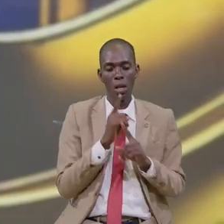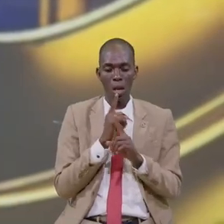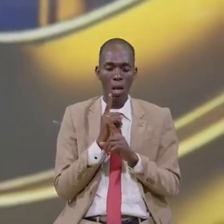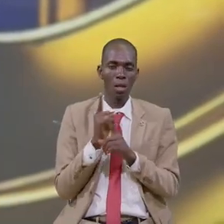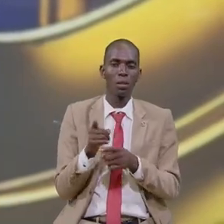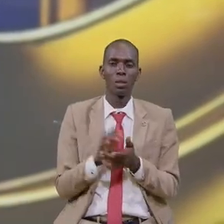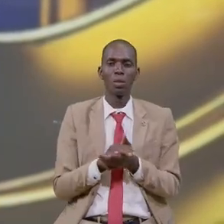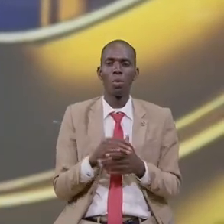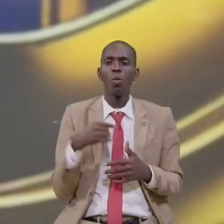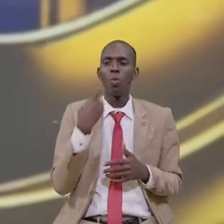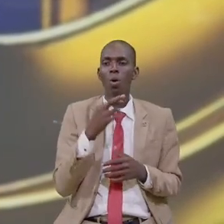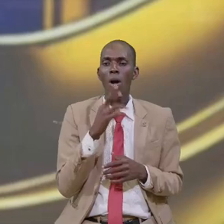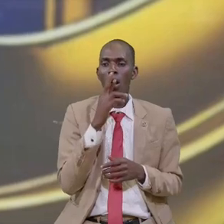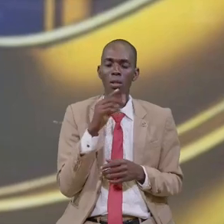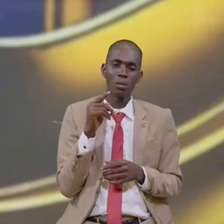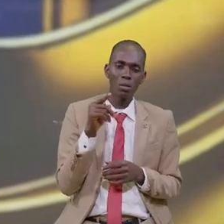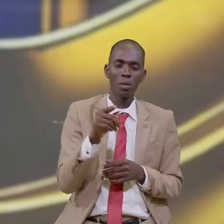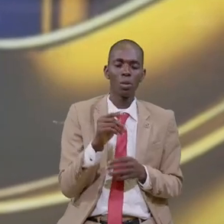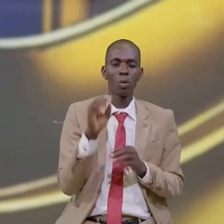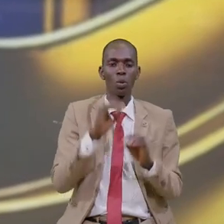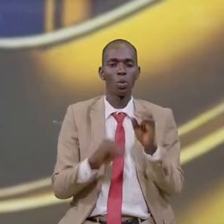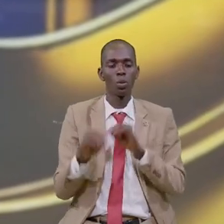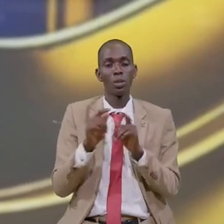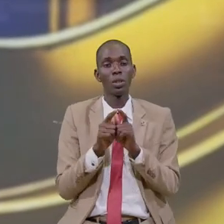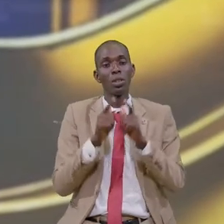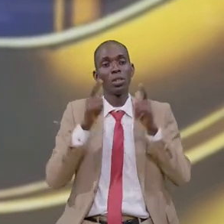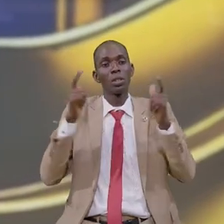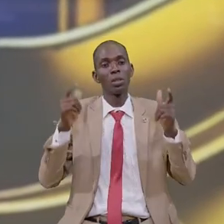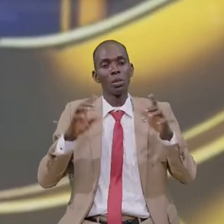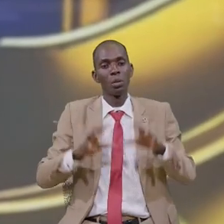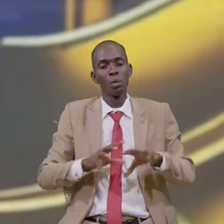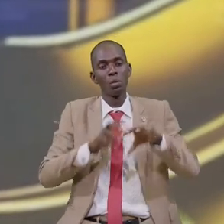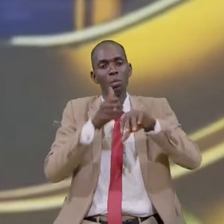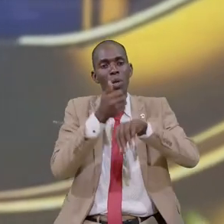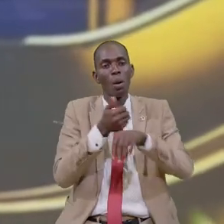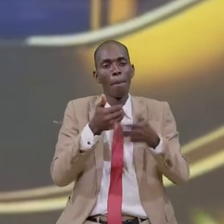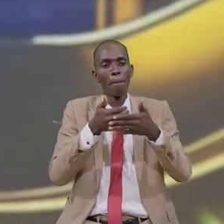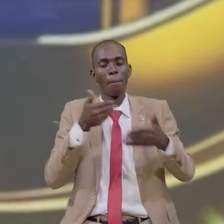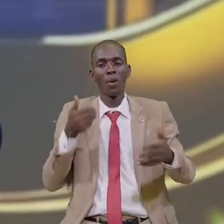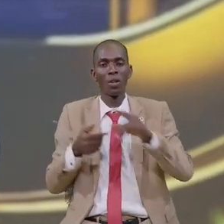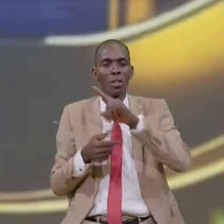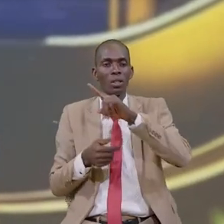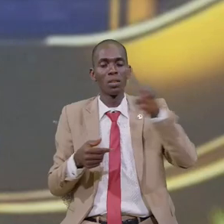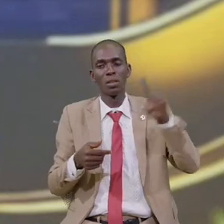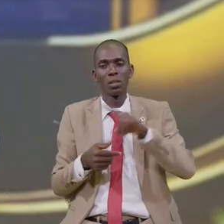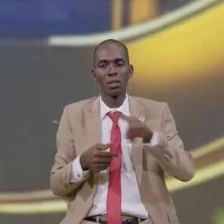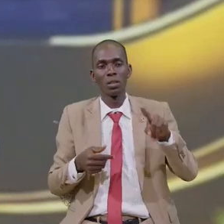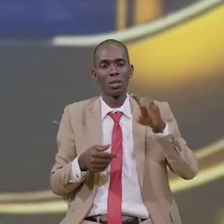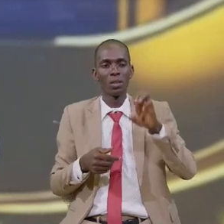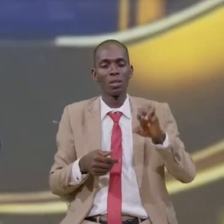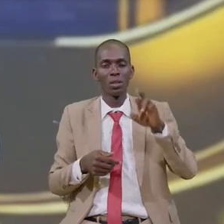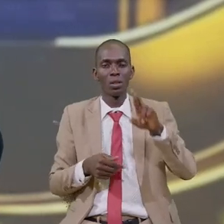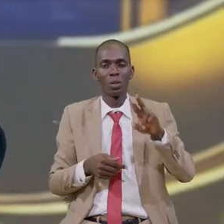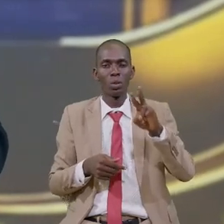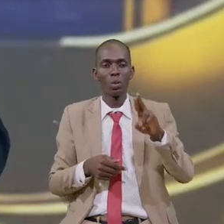Qui es-tu? Grande montagne. Devant Zorobabel. Devant,